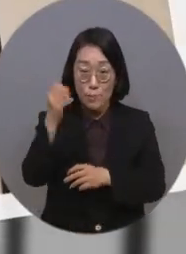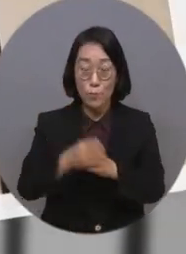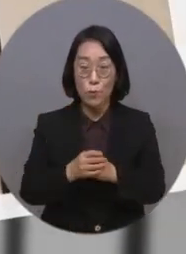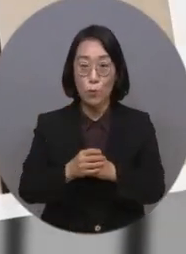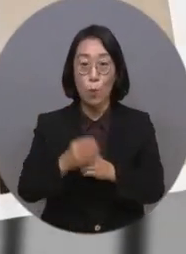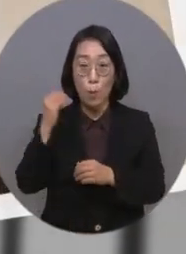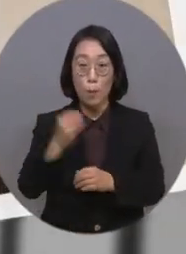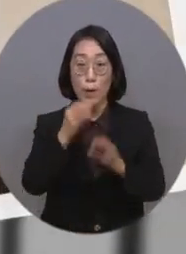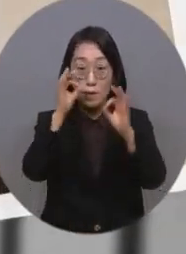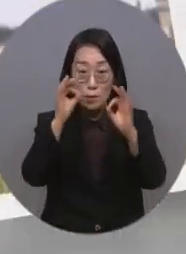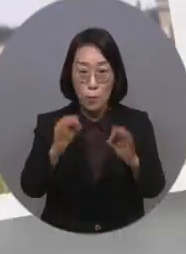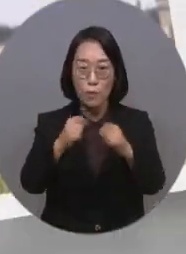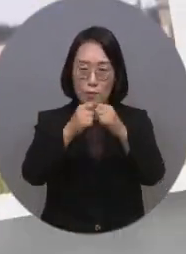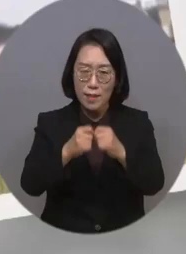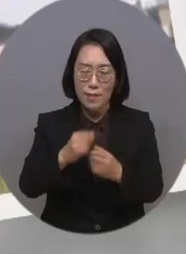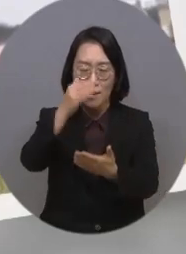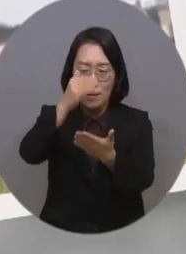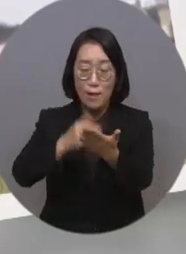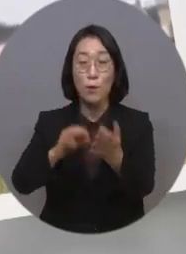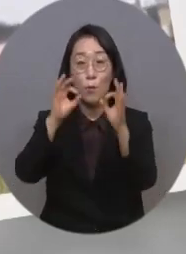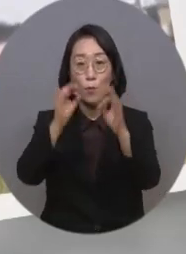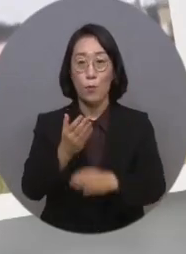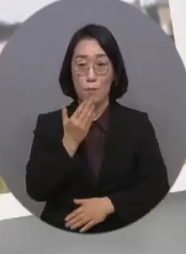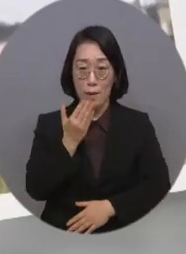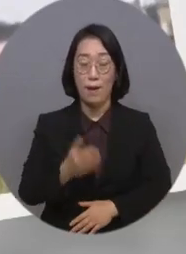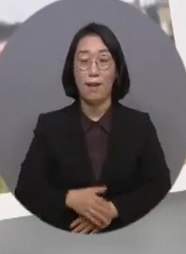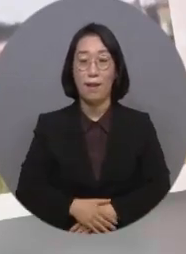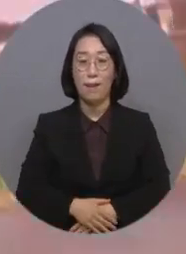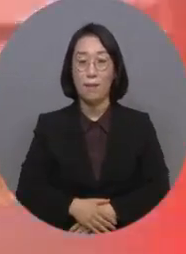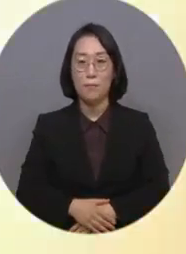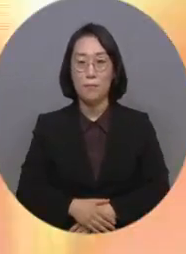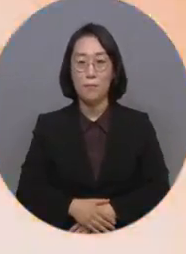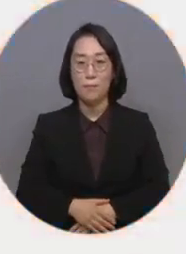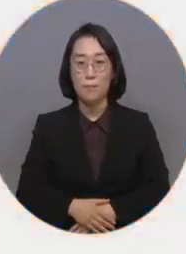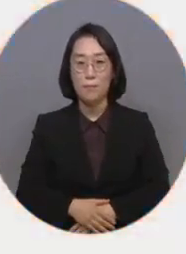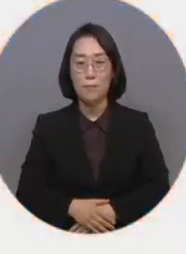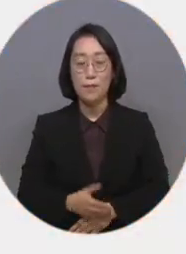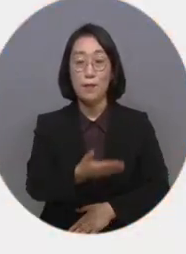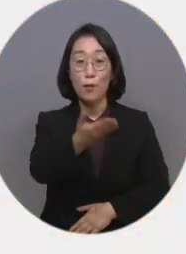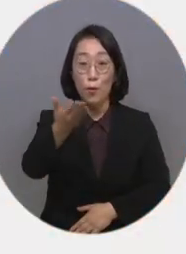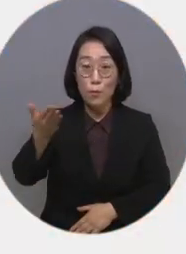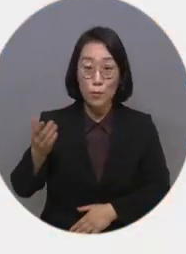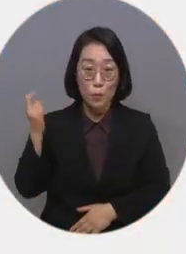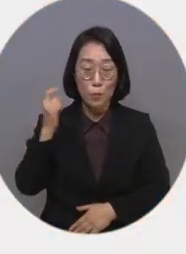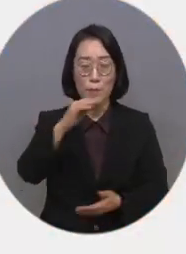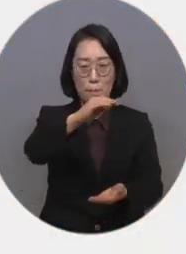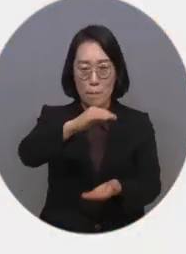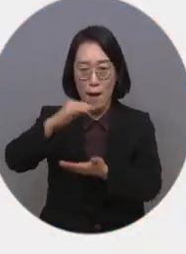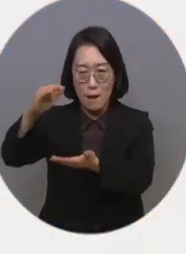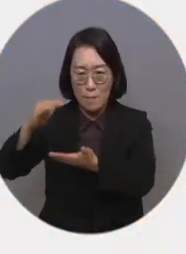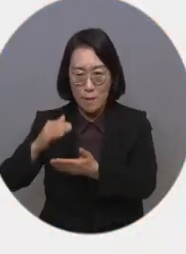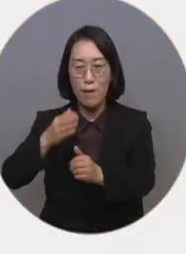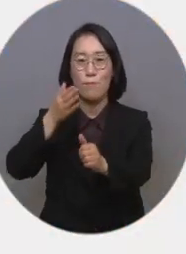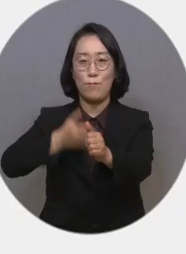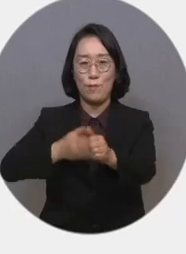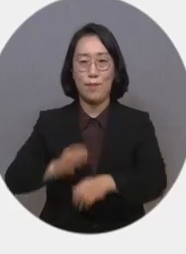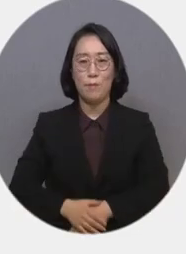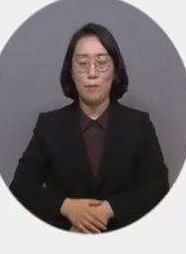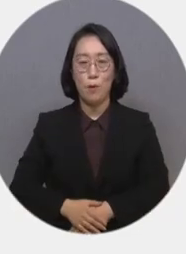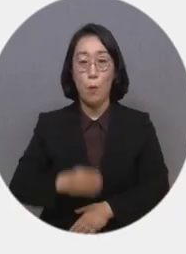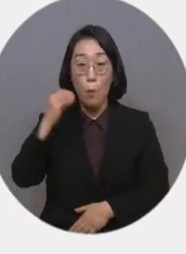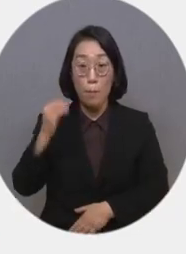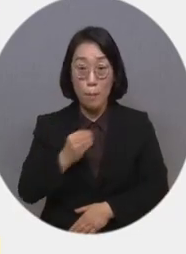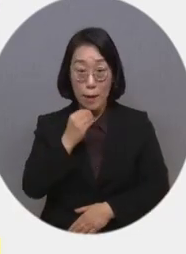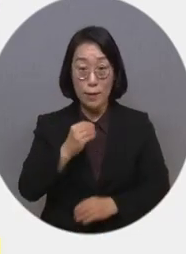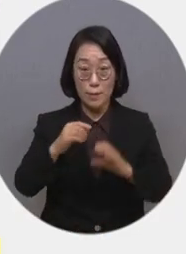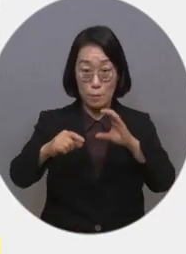웰페어뉴스 홈페이지를 통해 보다 다양한 소식을 접할 수 있습니다. 시청자 여러분의 제보를 기다립니다. 웰페어뉴스